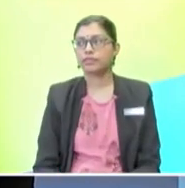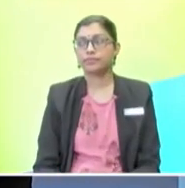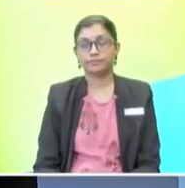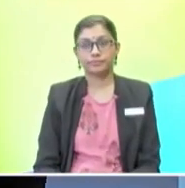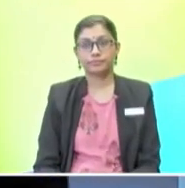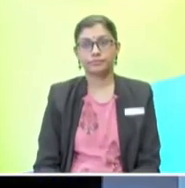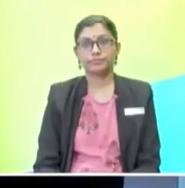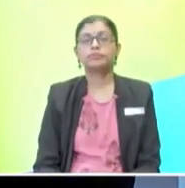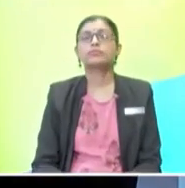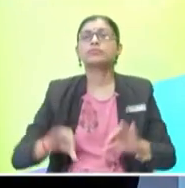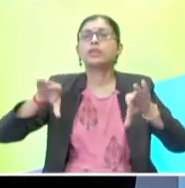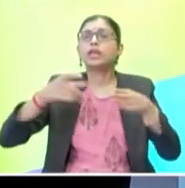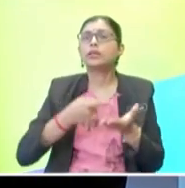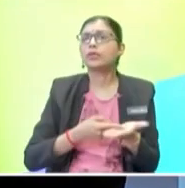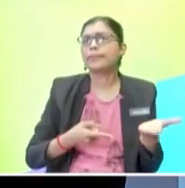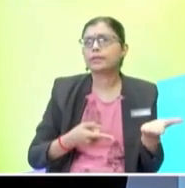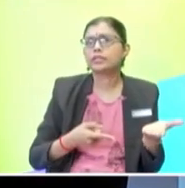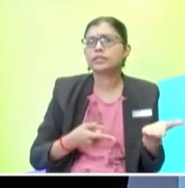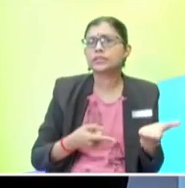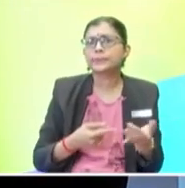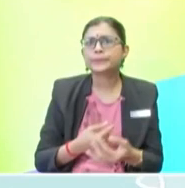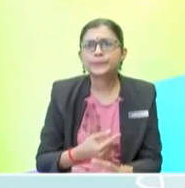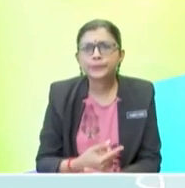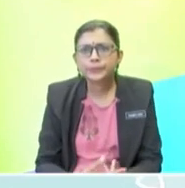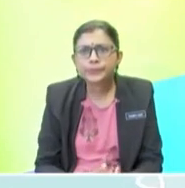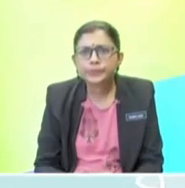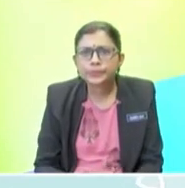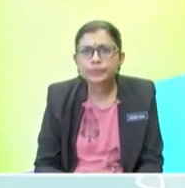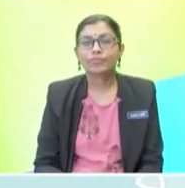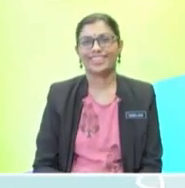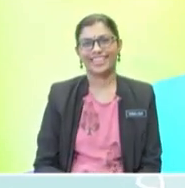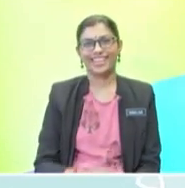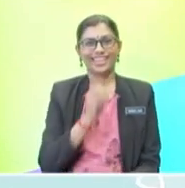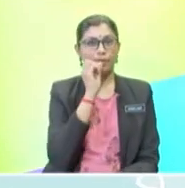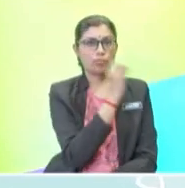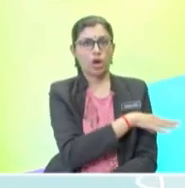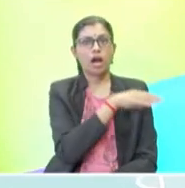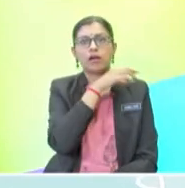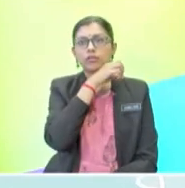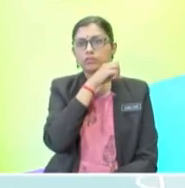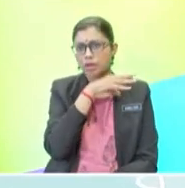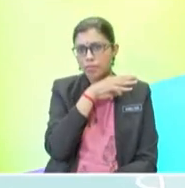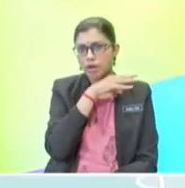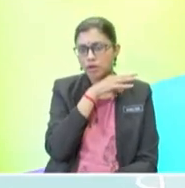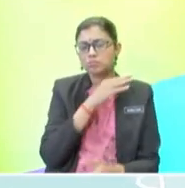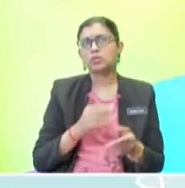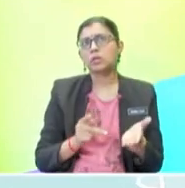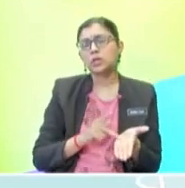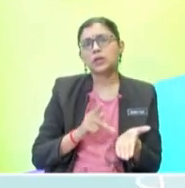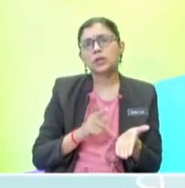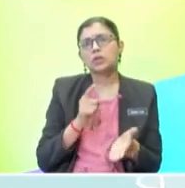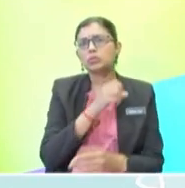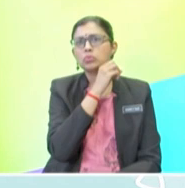Gambar yang terakhir ni. Cuba kita tengok betul-betul. Dia membuang sampah. Sampah tu kan kadang-kadang berat kan? Jadi